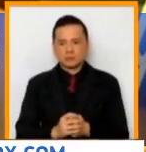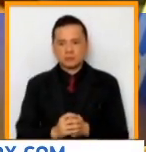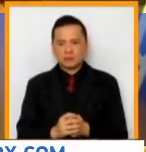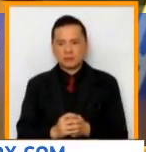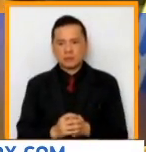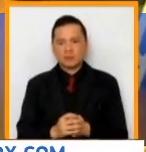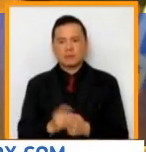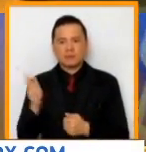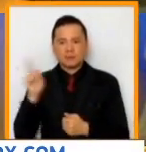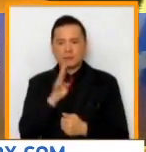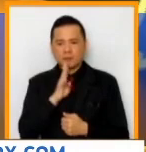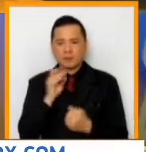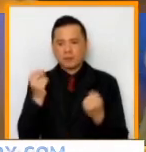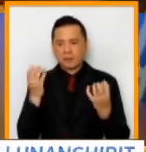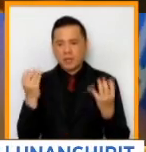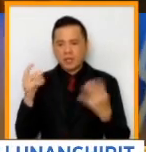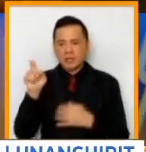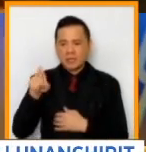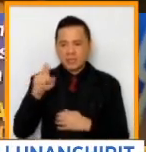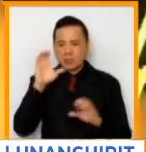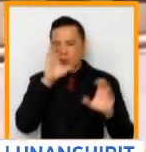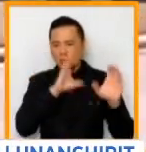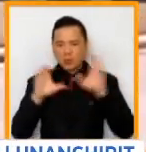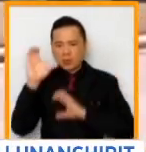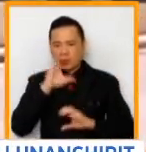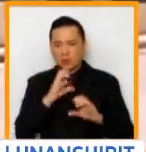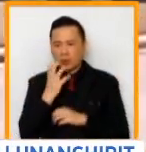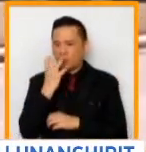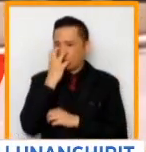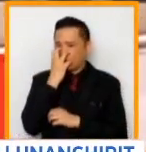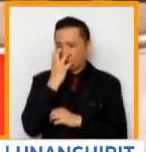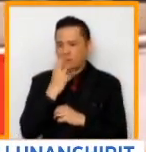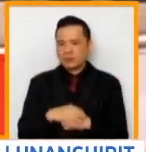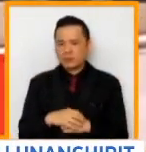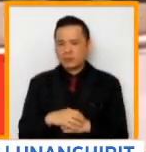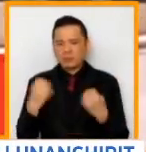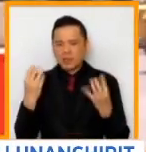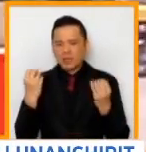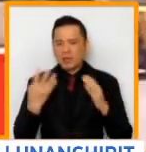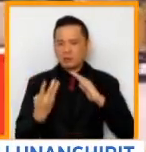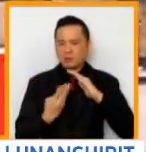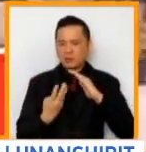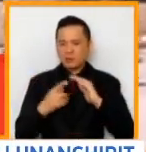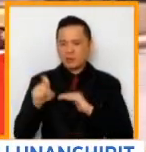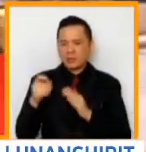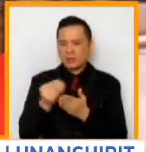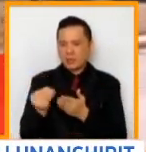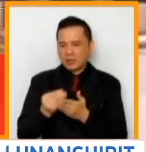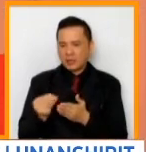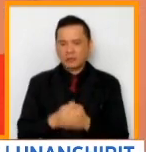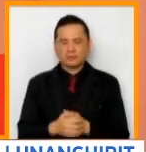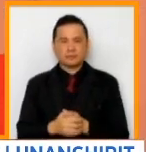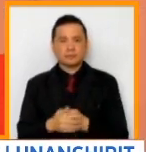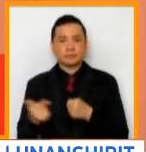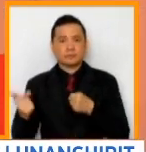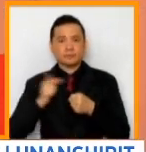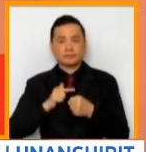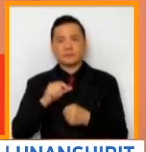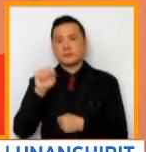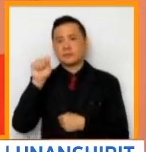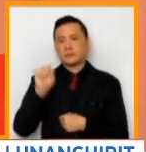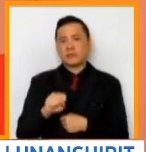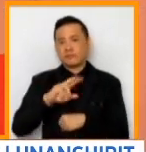karon. Bali ang mga customer gani nagapilog. Sa ngayon, may sapat pa na supply ng oxygen ang Southern Philippines Medical